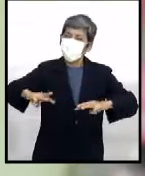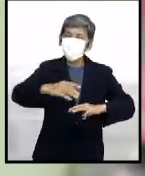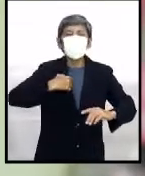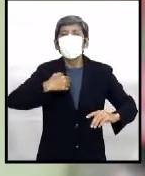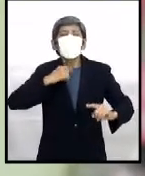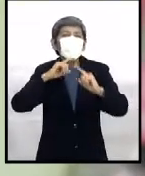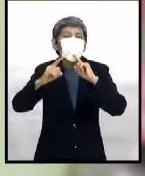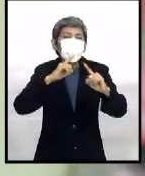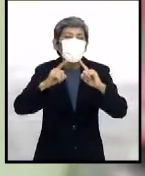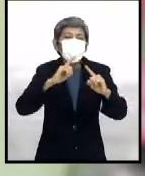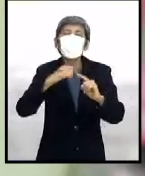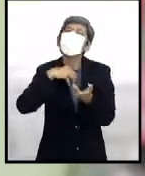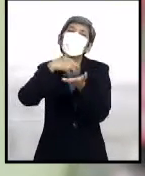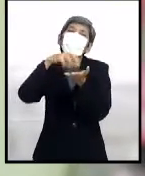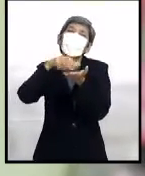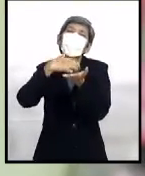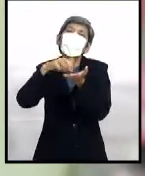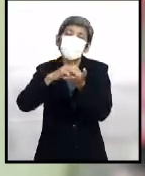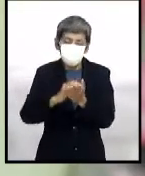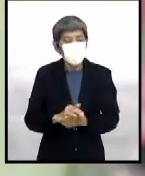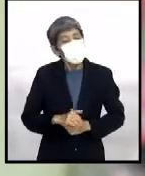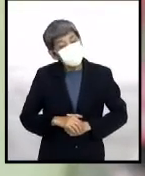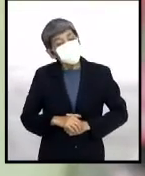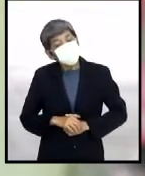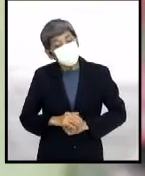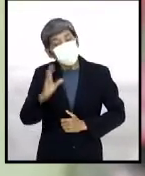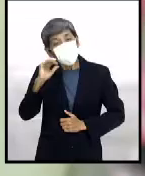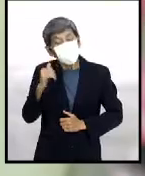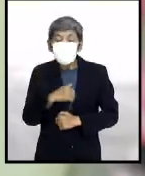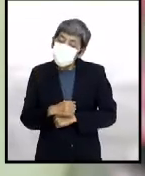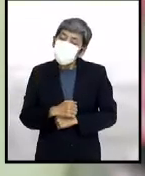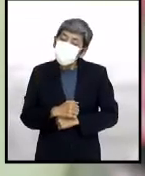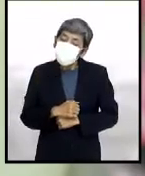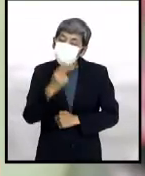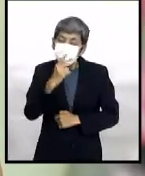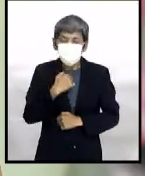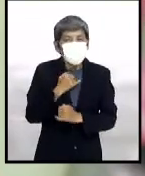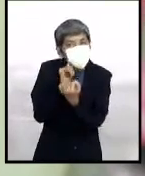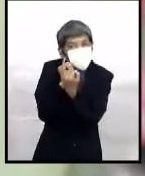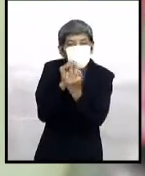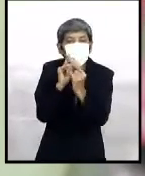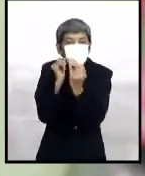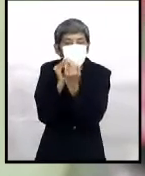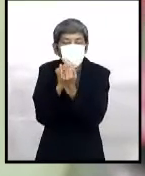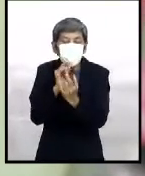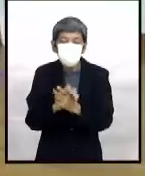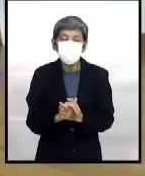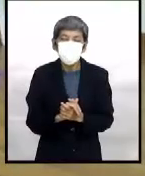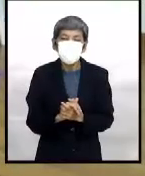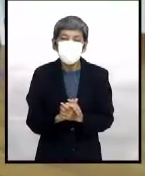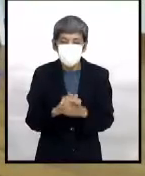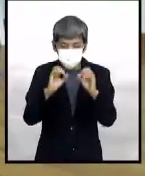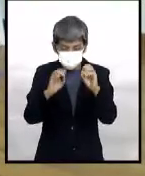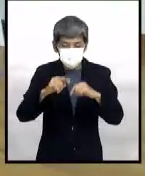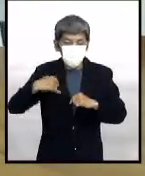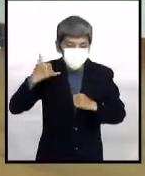นก็เลยคุยเหมือนกับว่าคุยเหมือนเล่าความฝันคุณพ่อแล้วพ่อยังไงก็คงไม่มีปัญญาแต่มันก็เรารู้สึกสนิทใจกับคุณพ่อแล้วก็เล่าไป